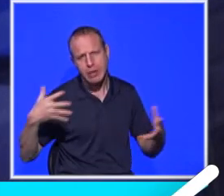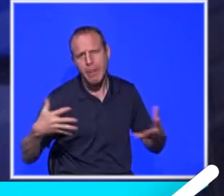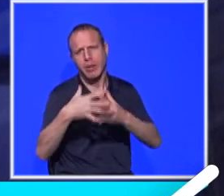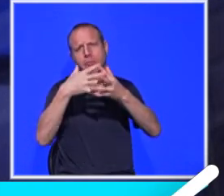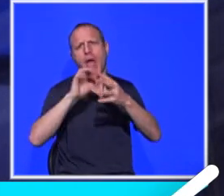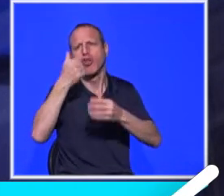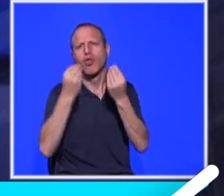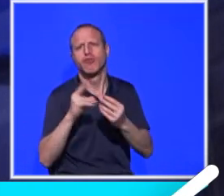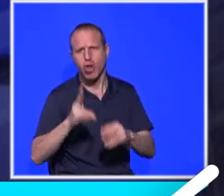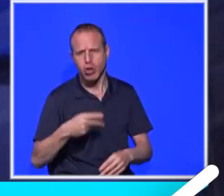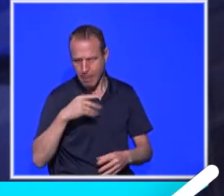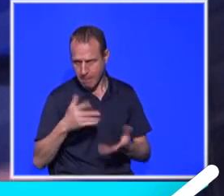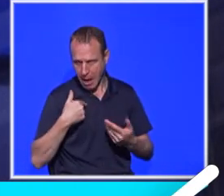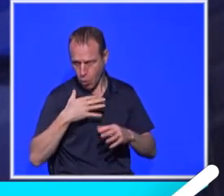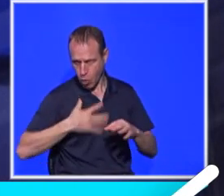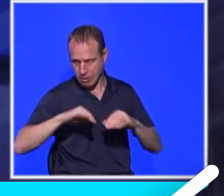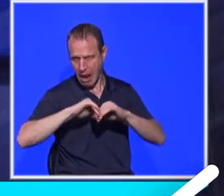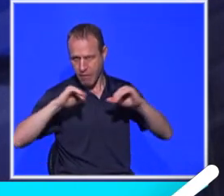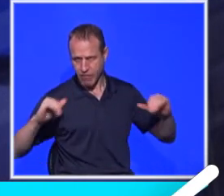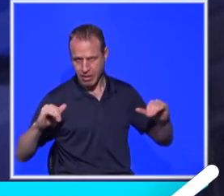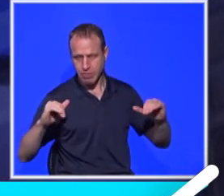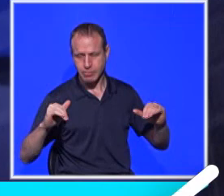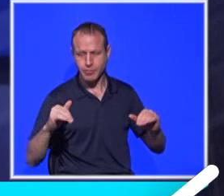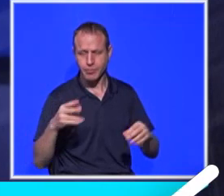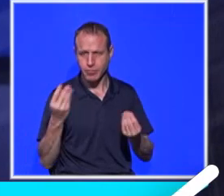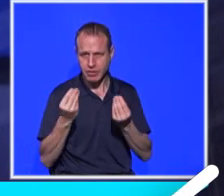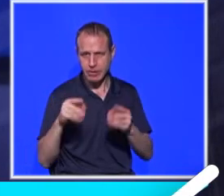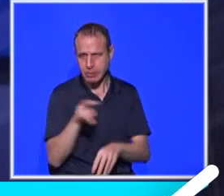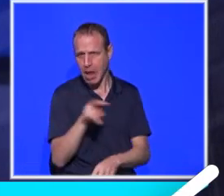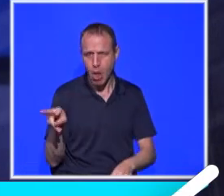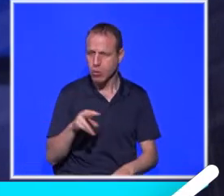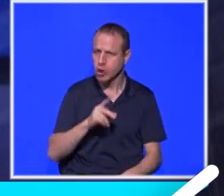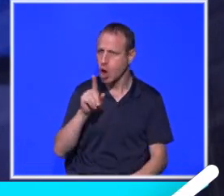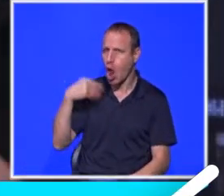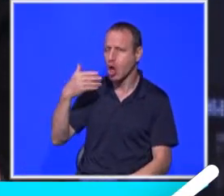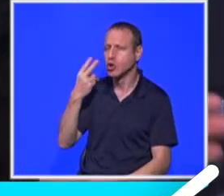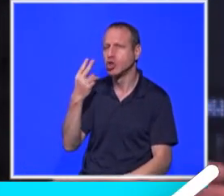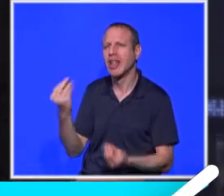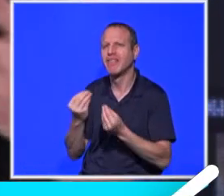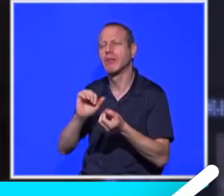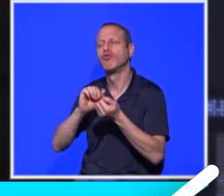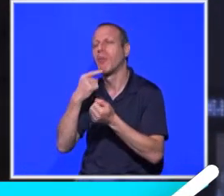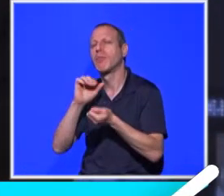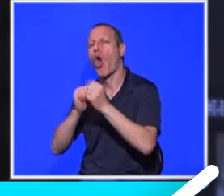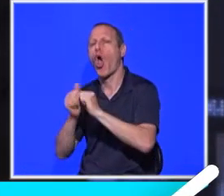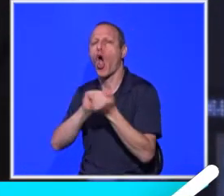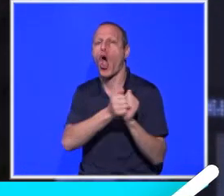טוב שיש. אז מה, אנחנו רוצים להפריד בין שני ההורים האלו? שהם לא יהיו שני דברים שאומרים או-או, אלא